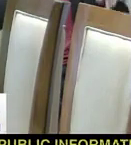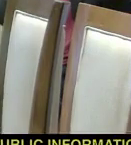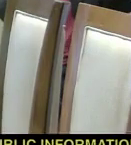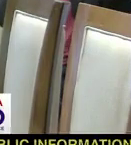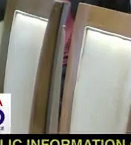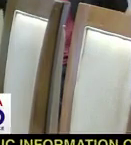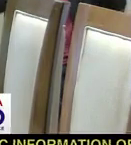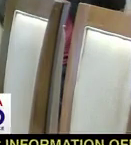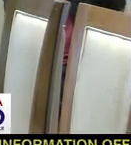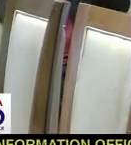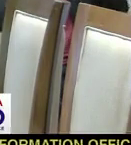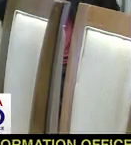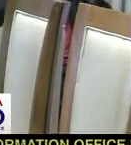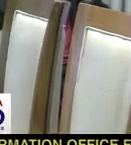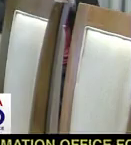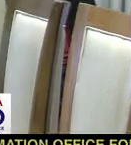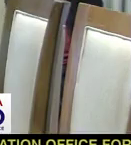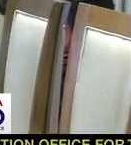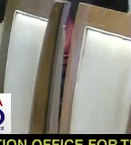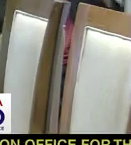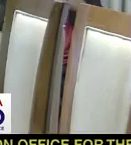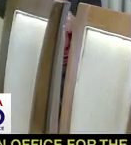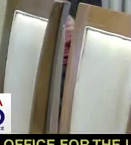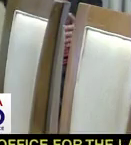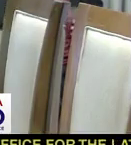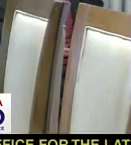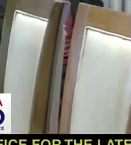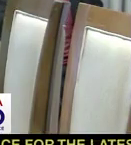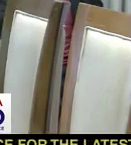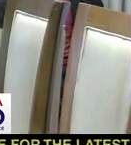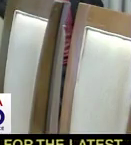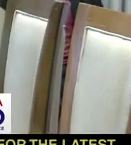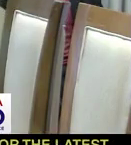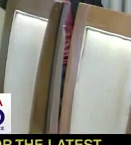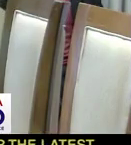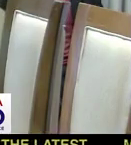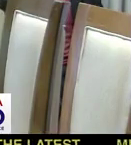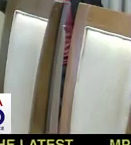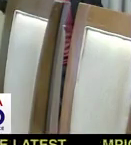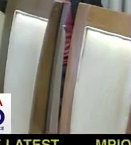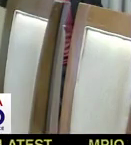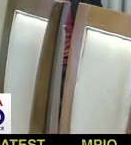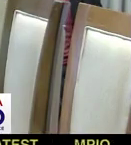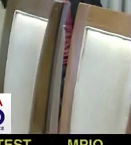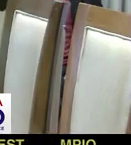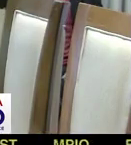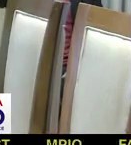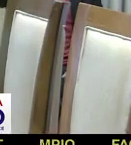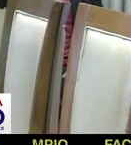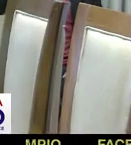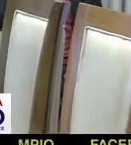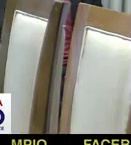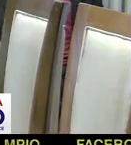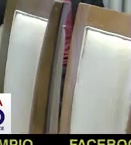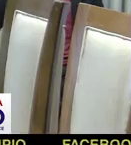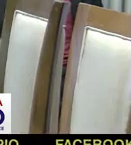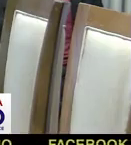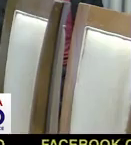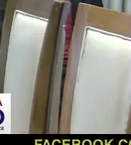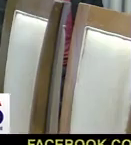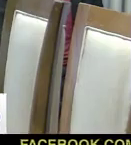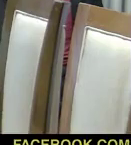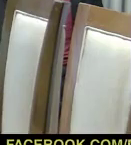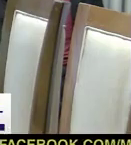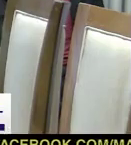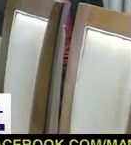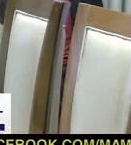musical dancing fountain sa harapan ni Andres Bonifacio. Oo, ang ating pong